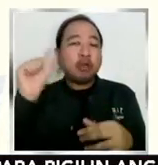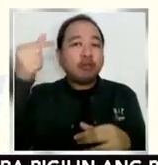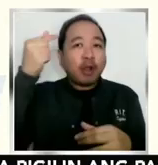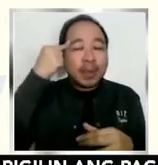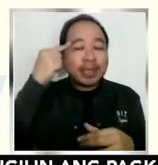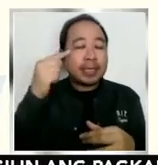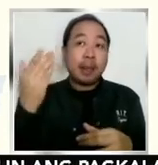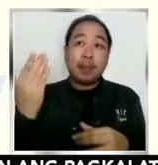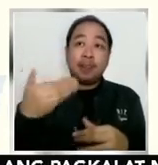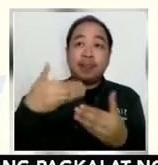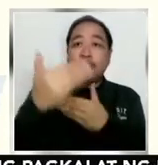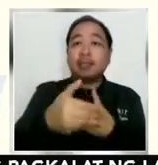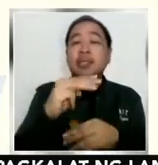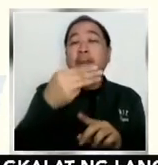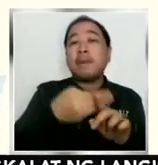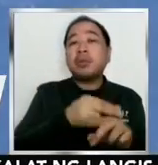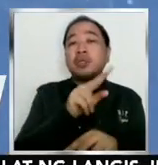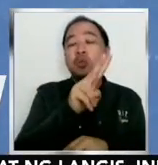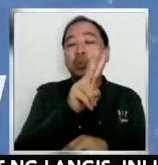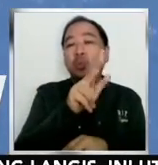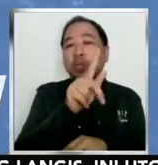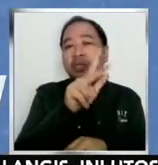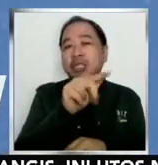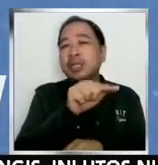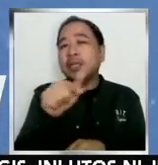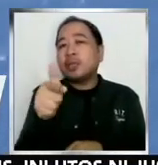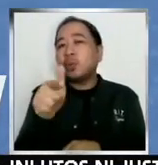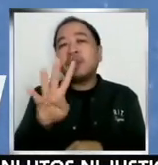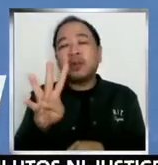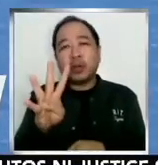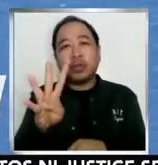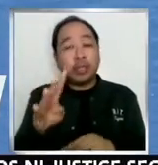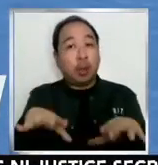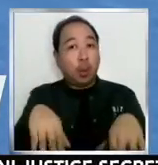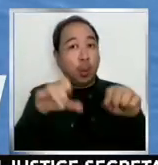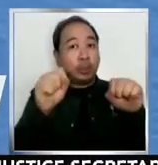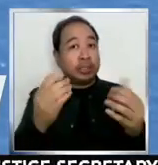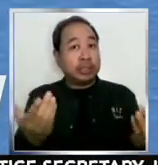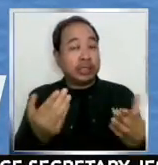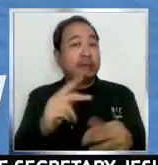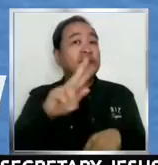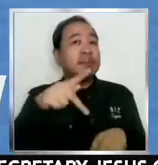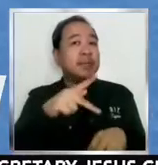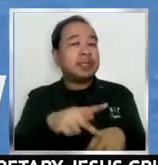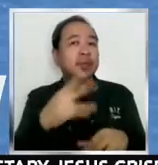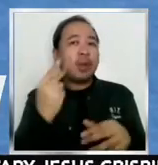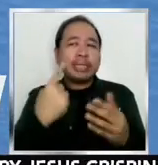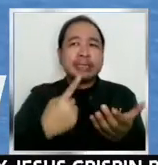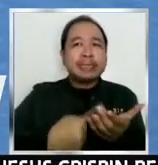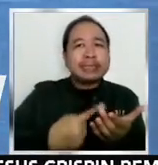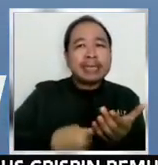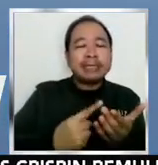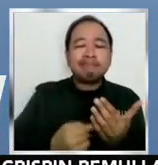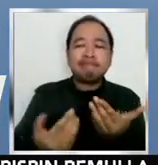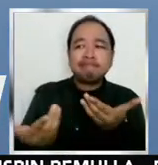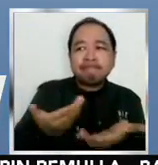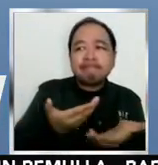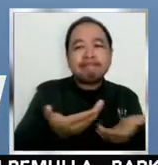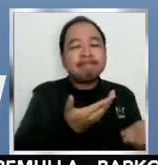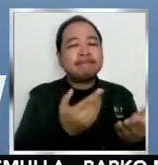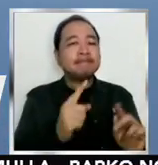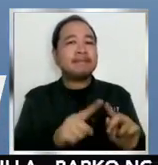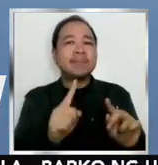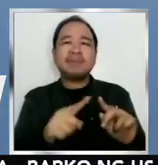24 na gaganapin sa Pilipinas para pag-usapan sa mapayapang paraan ang mga gusot at tensyon sa West Philippine